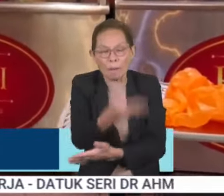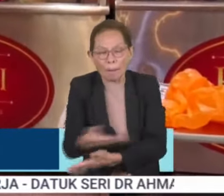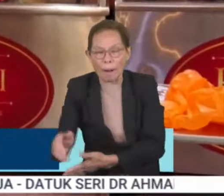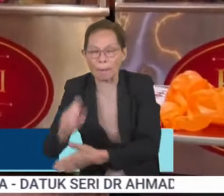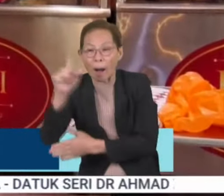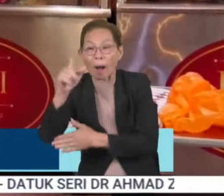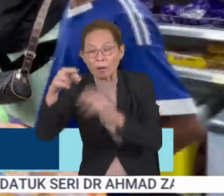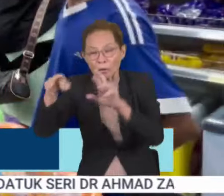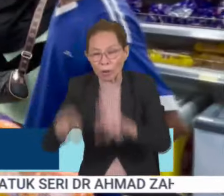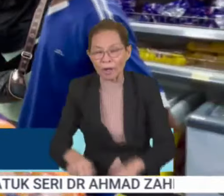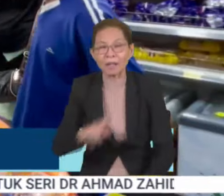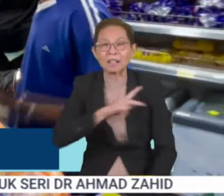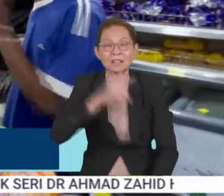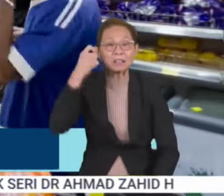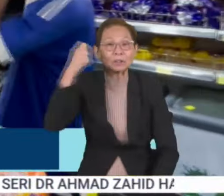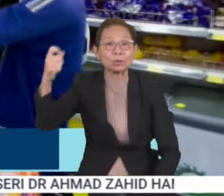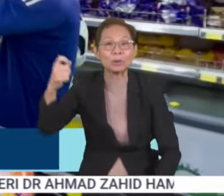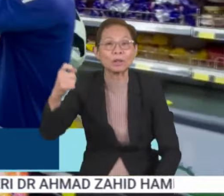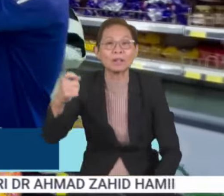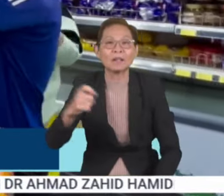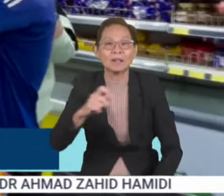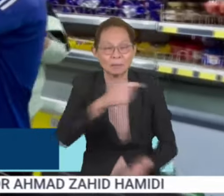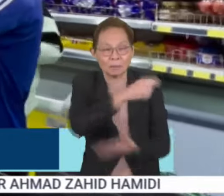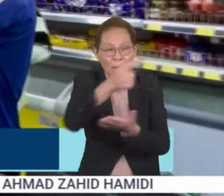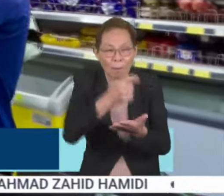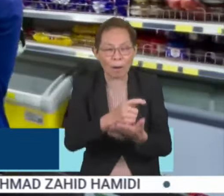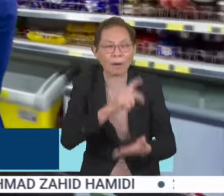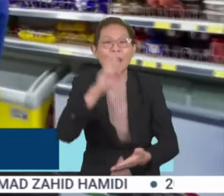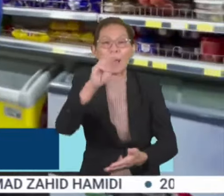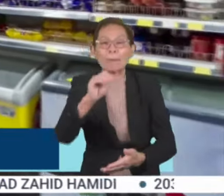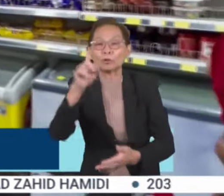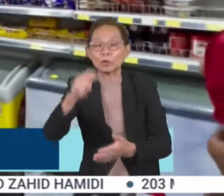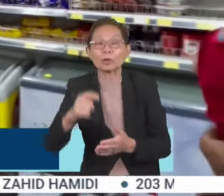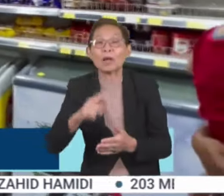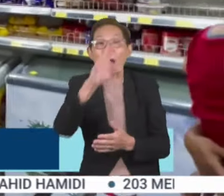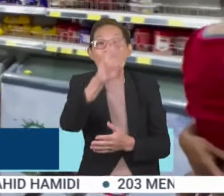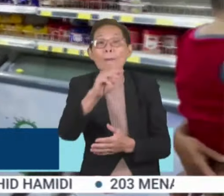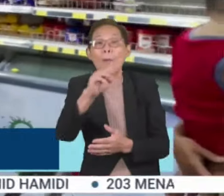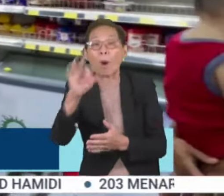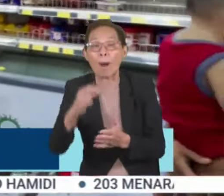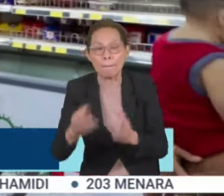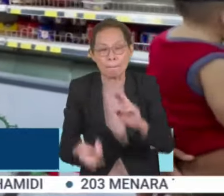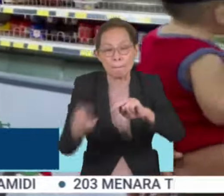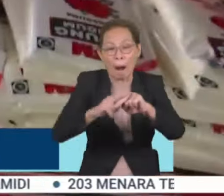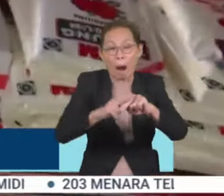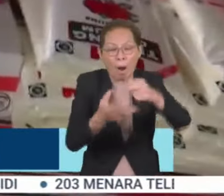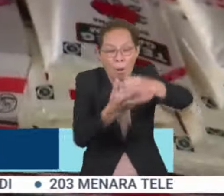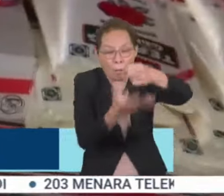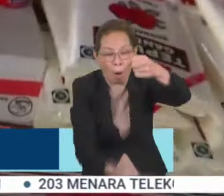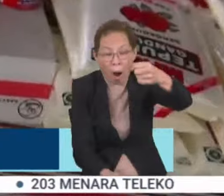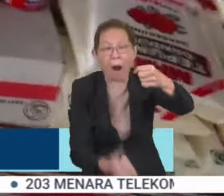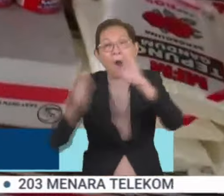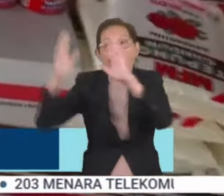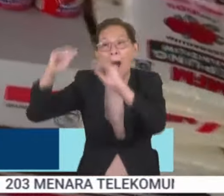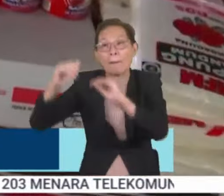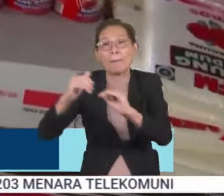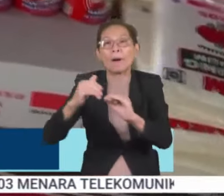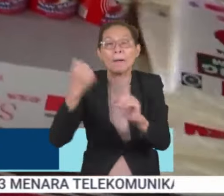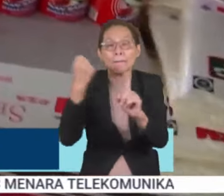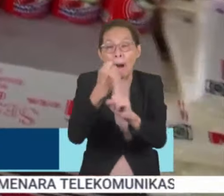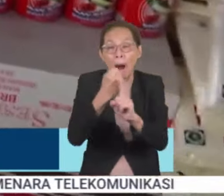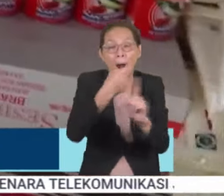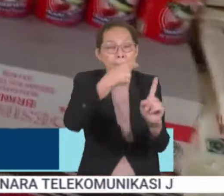hidup rakyat. Menurut Ketua Setiausaha Pembendaraan Kementerian Kewangan, peningkatan bantuan yang lebih bersasar itu diharap memberi impak lebih